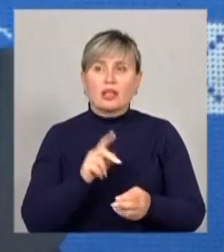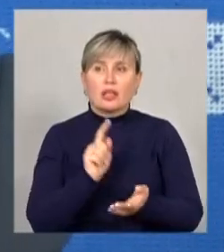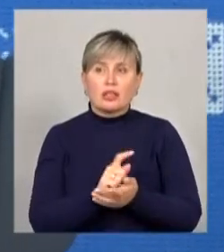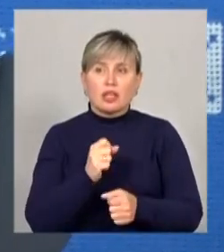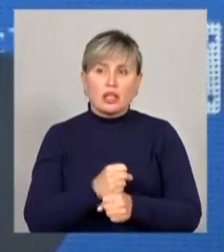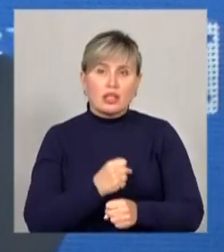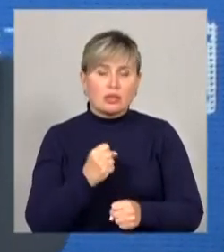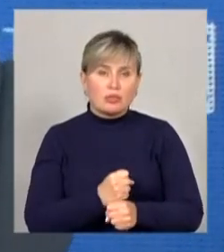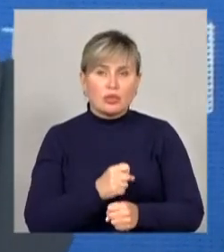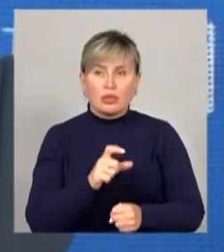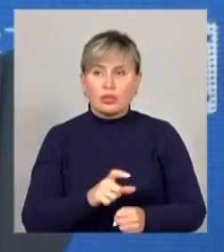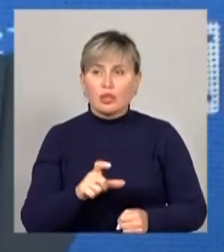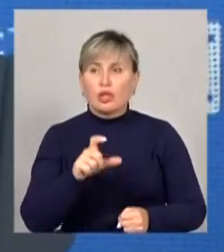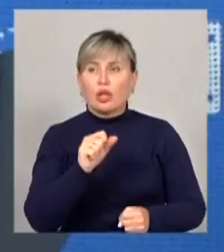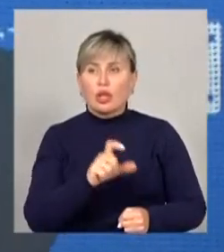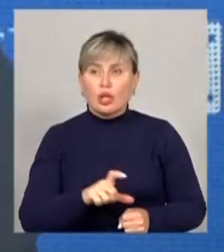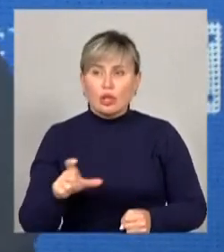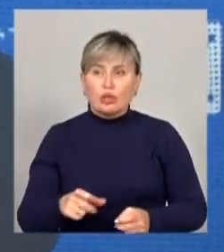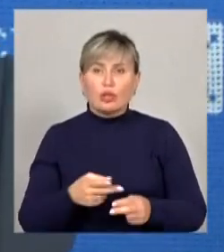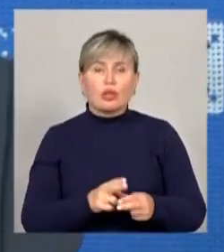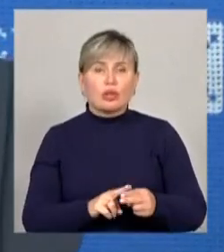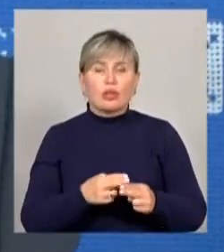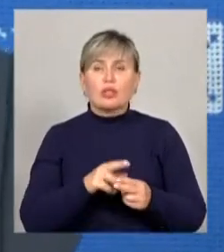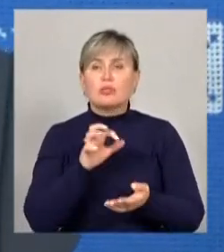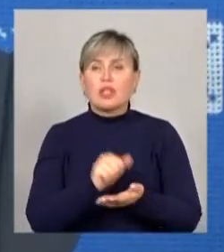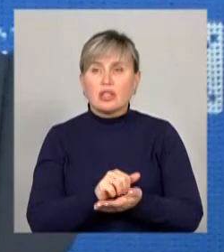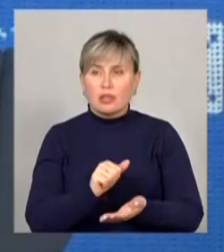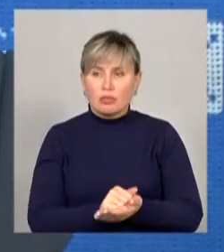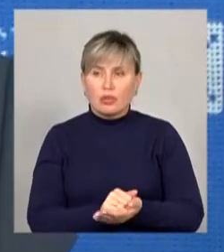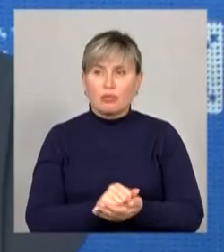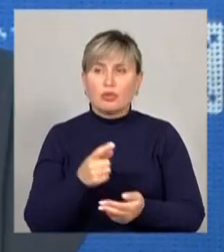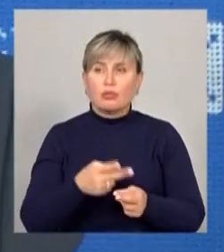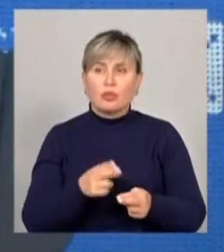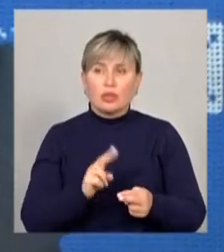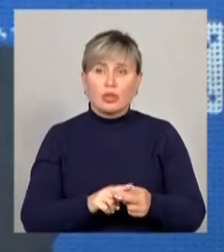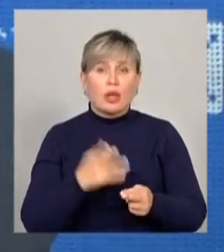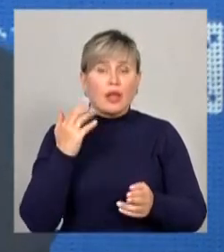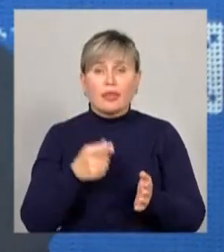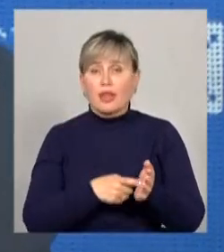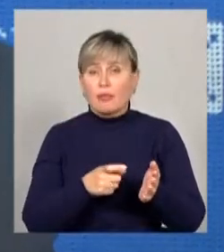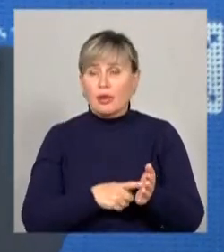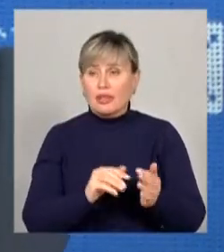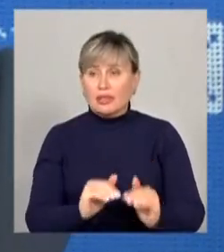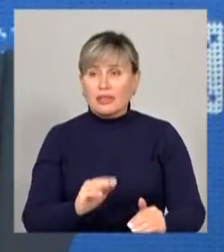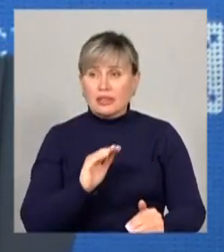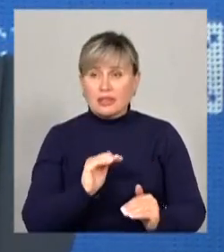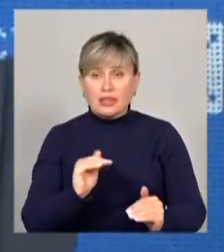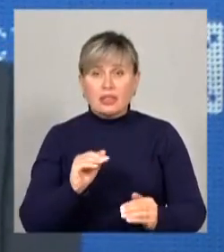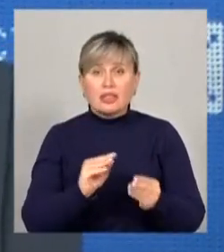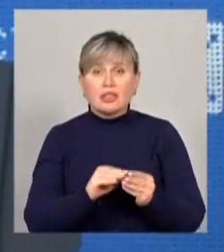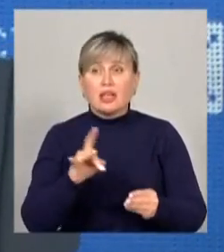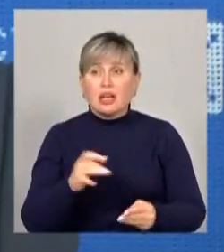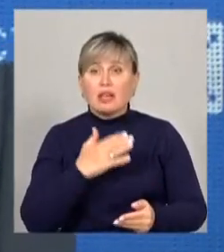разрабатывать не теоретики, а люди, которые этим занимаются. Потому что при допросе малолетних детей 10 раз